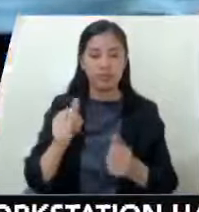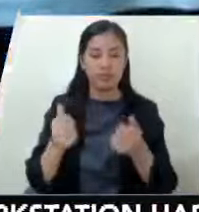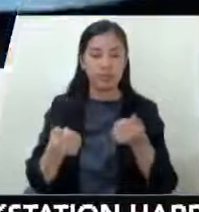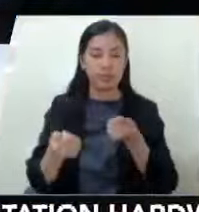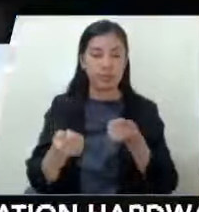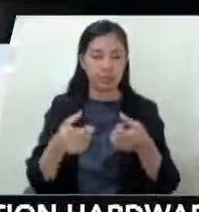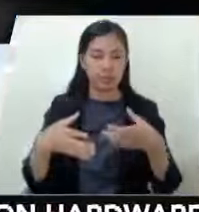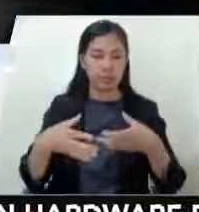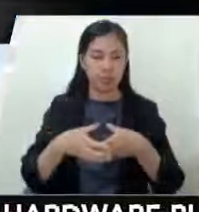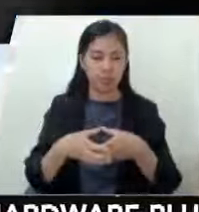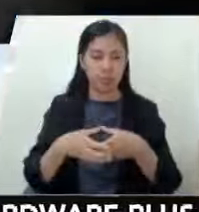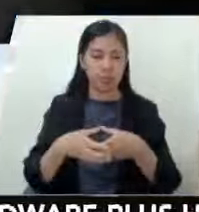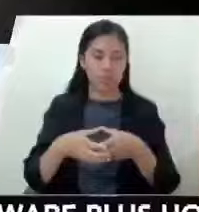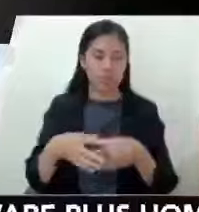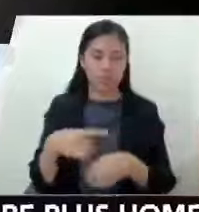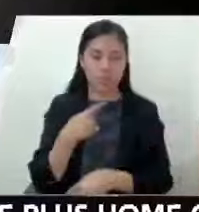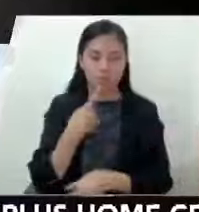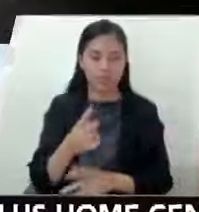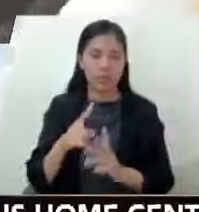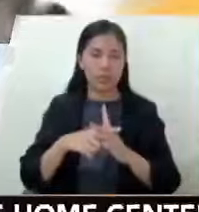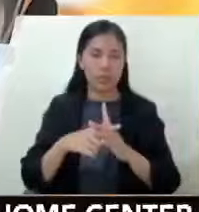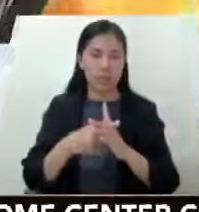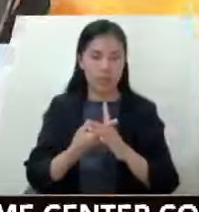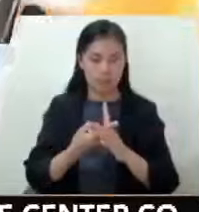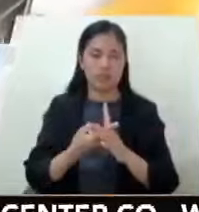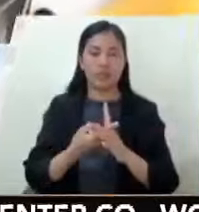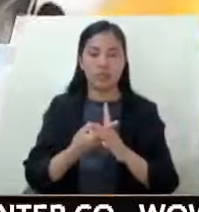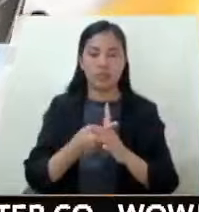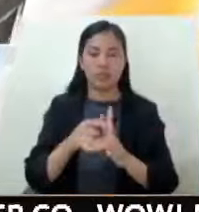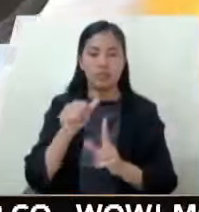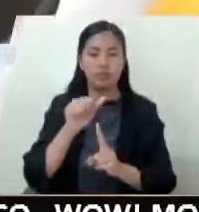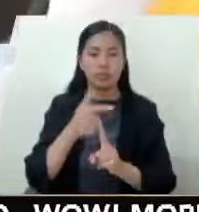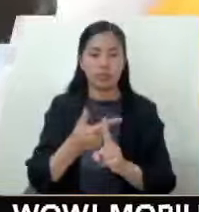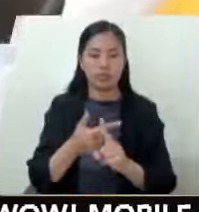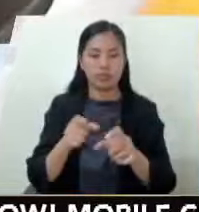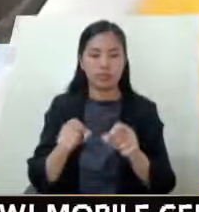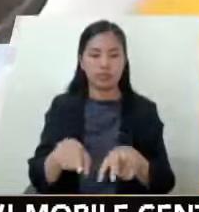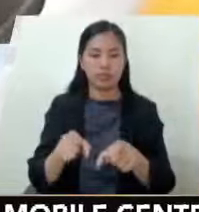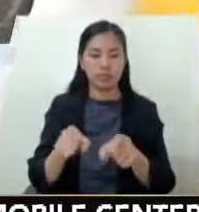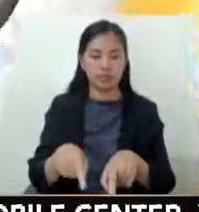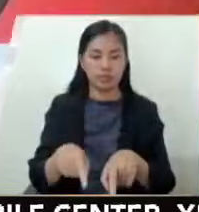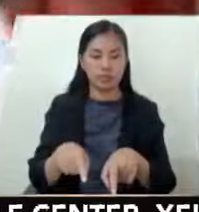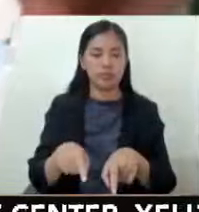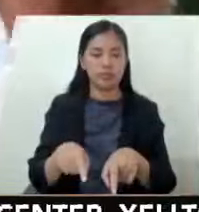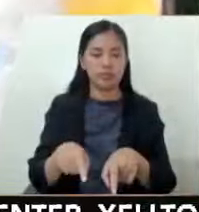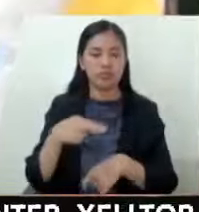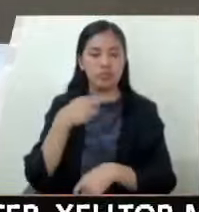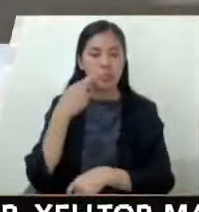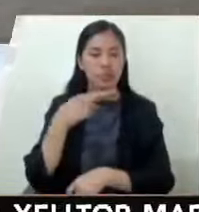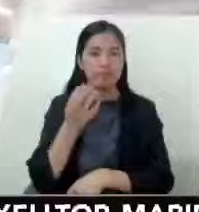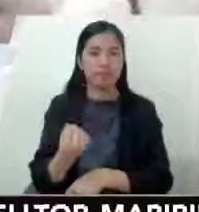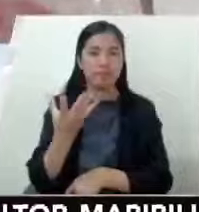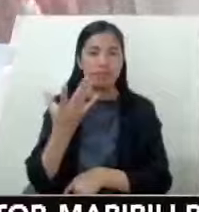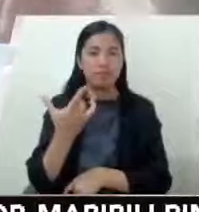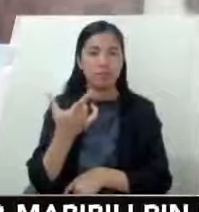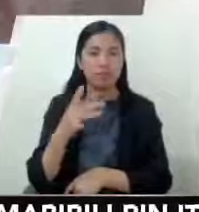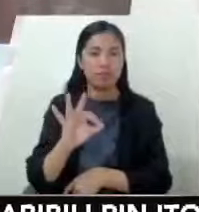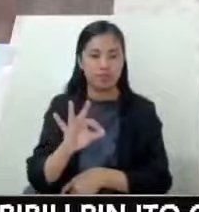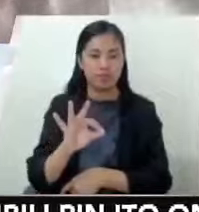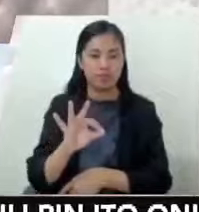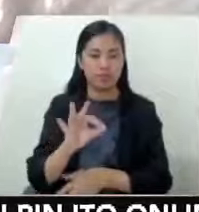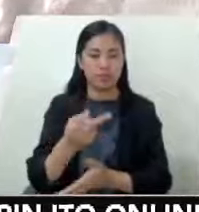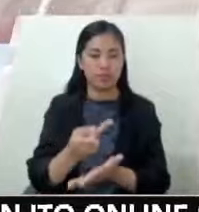na simula sa Agosto, magbebenta sila ng 29 pesos kada kilong bigas sa kanilang Kadiwa store sa Metro